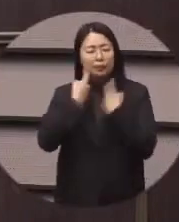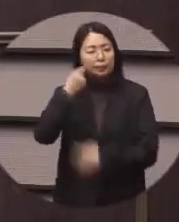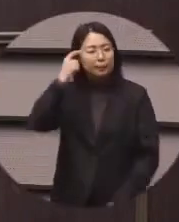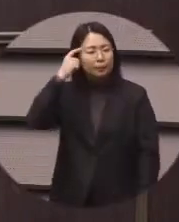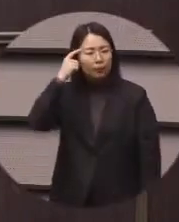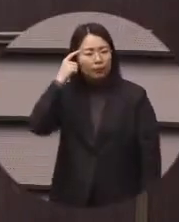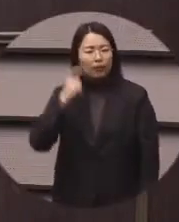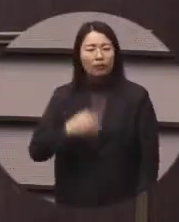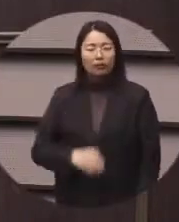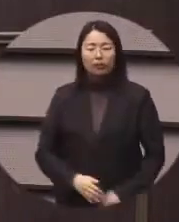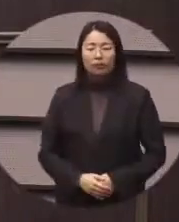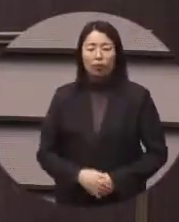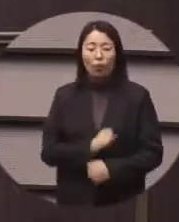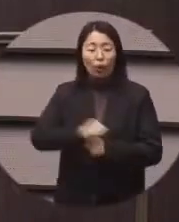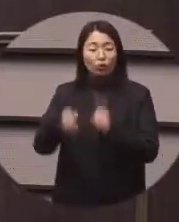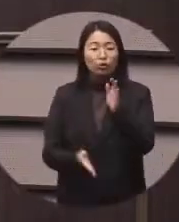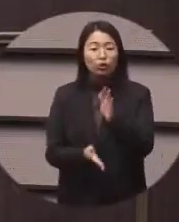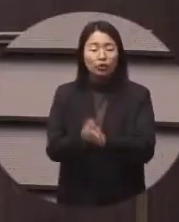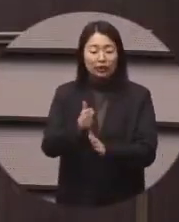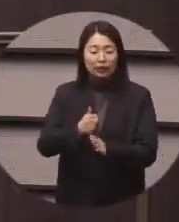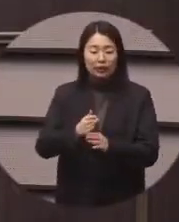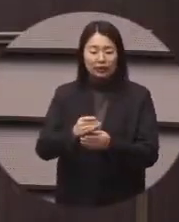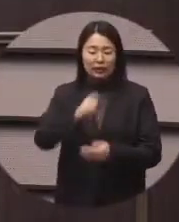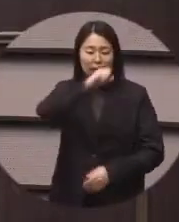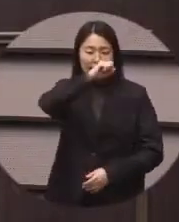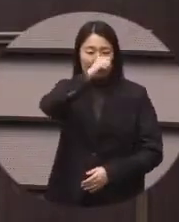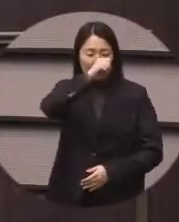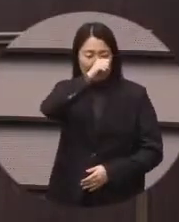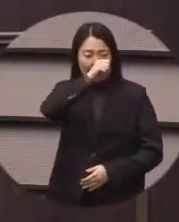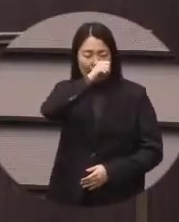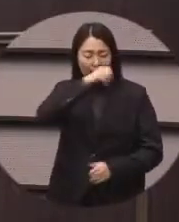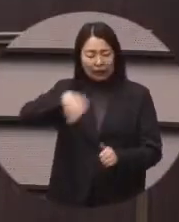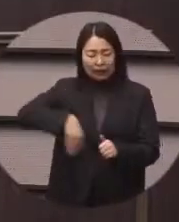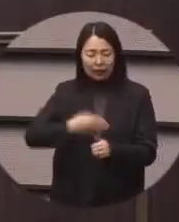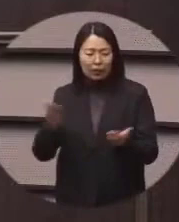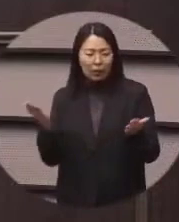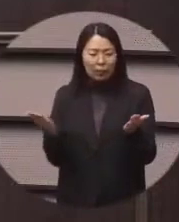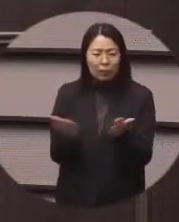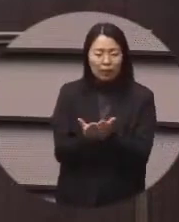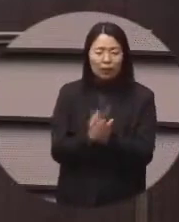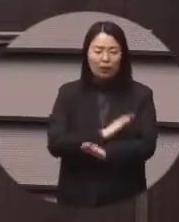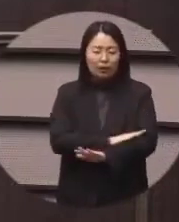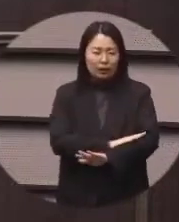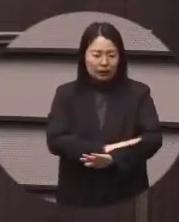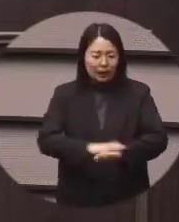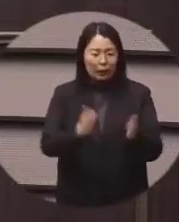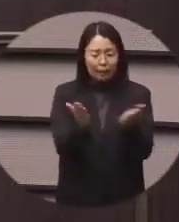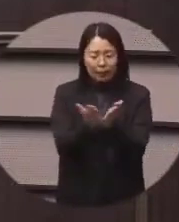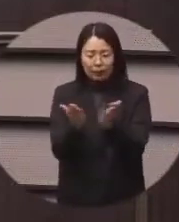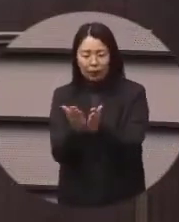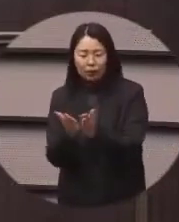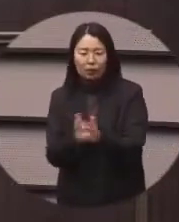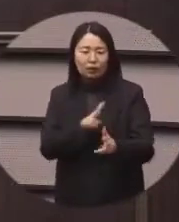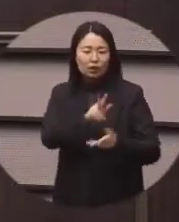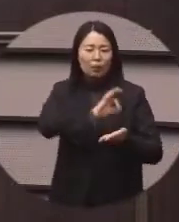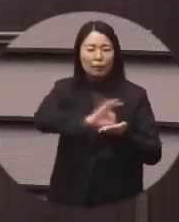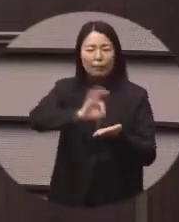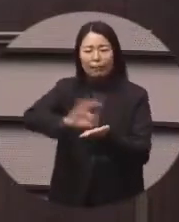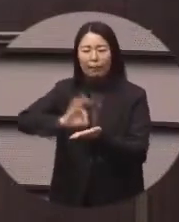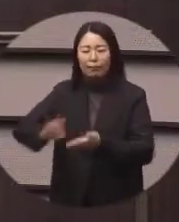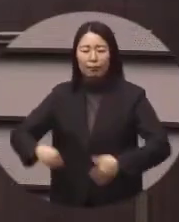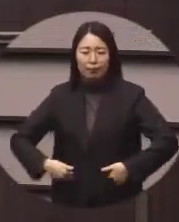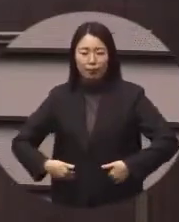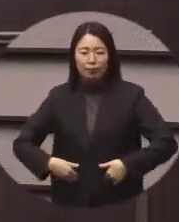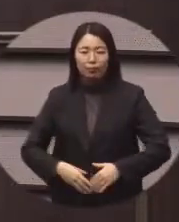광주시 재정여건을 감안해 적재적소에 합당한 예산을 편성해야 한다고 생각합니다.